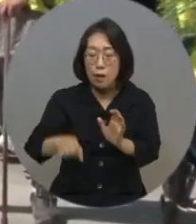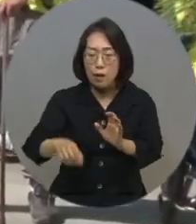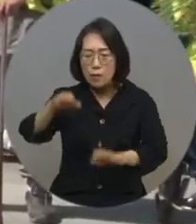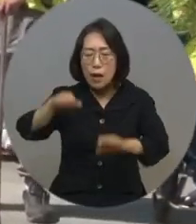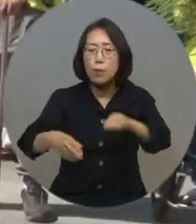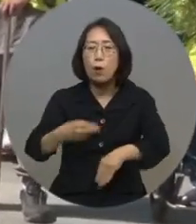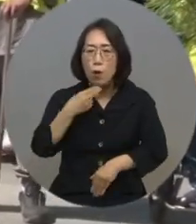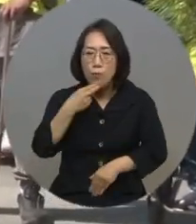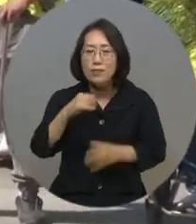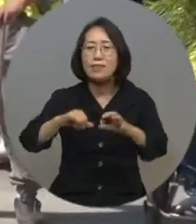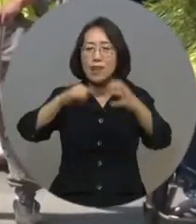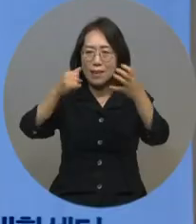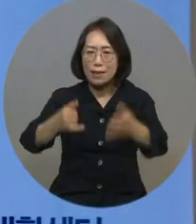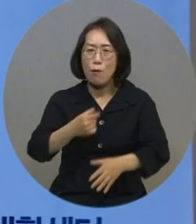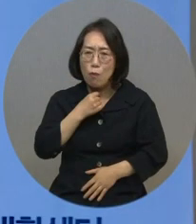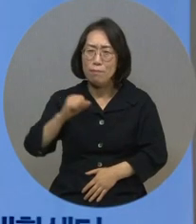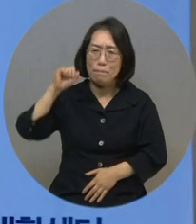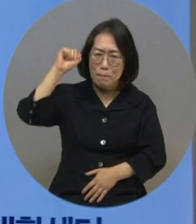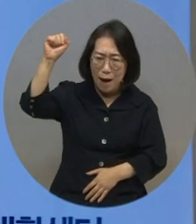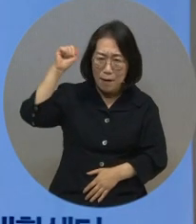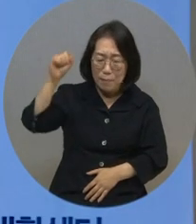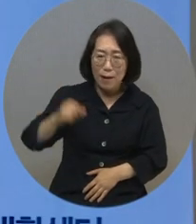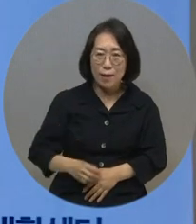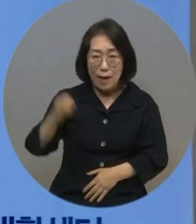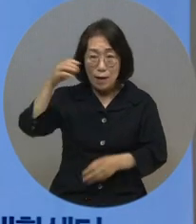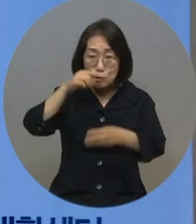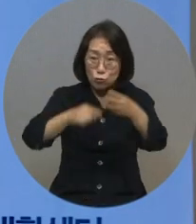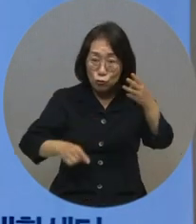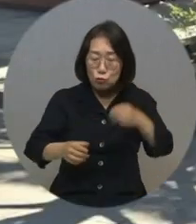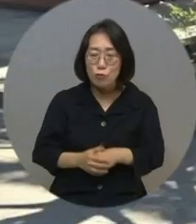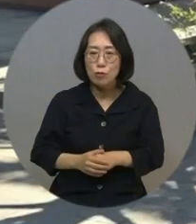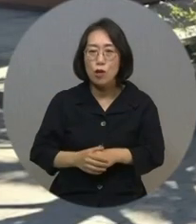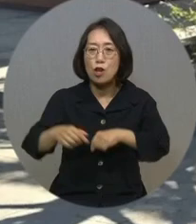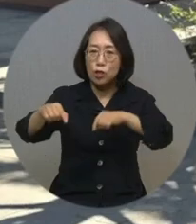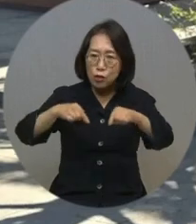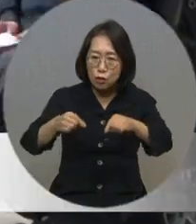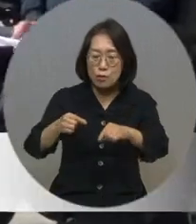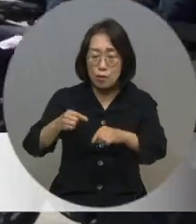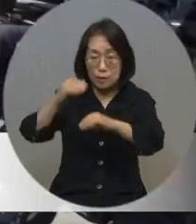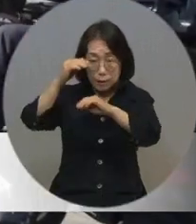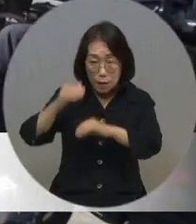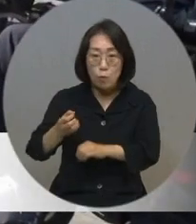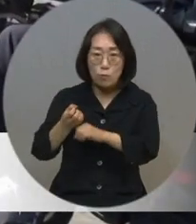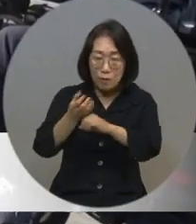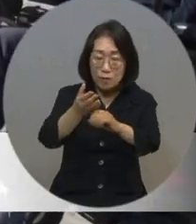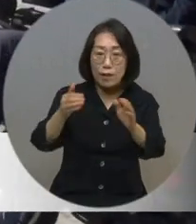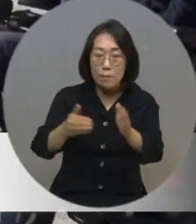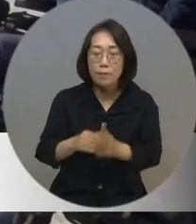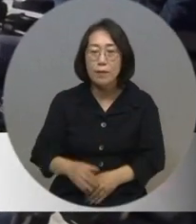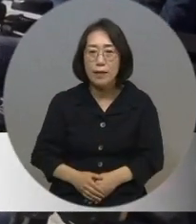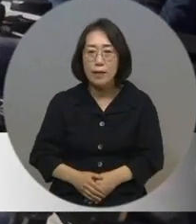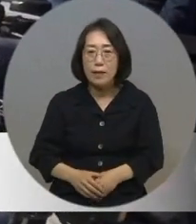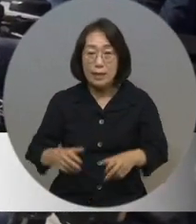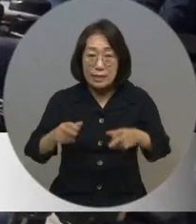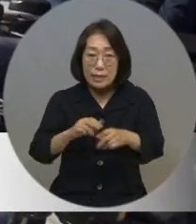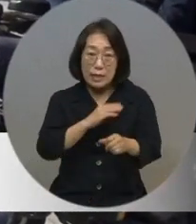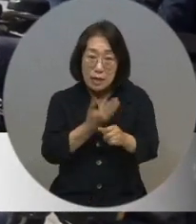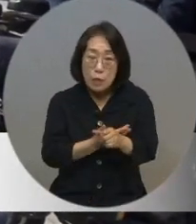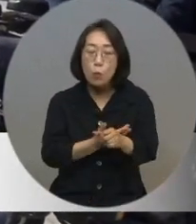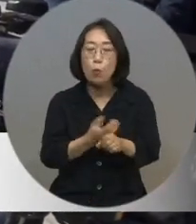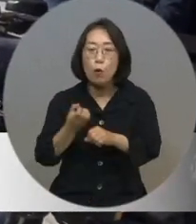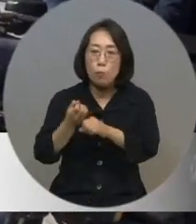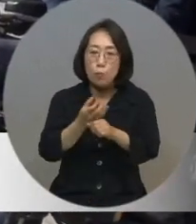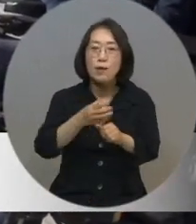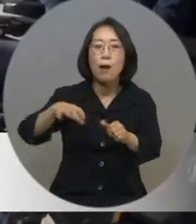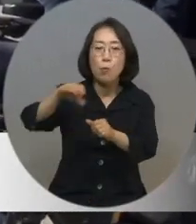않는 세상을 외치며 양주시의 장애인 권리정책 요구안을 전달했습니다. 양주시는 장애인 이동 권한을 보장하라!